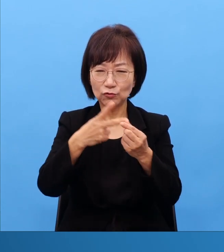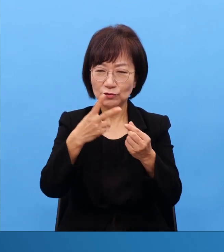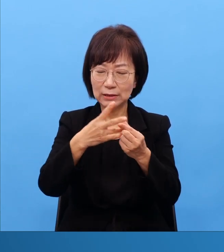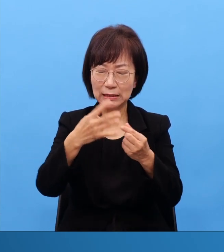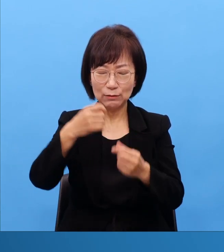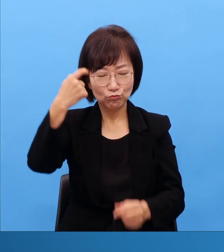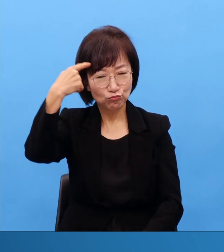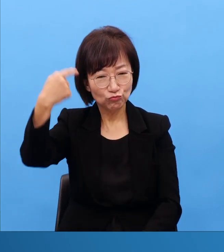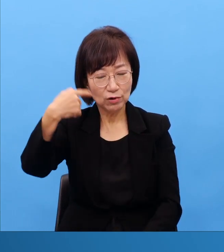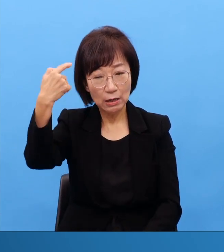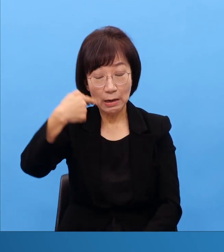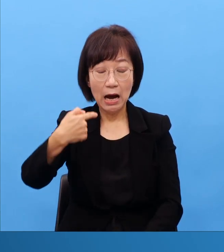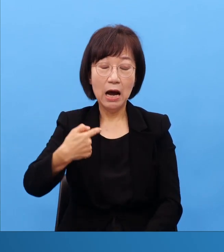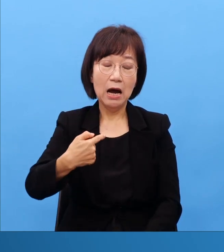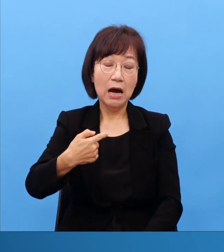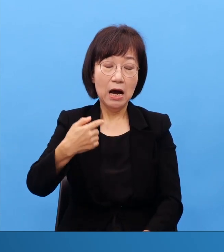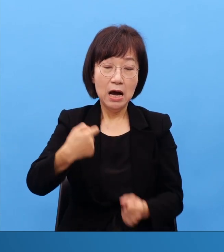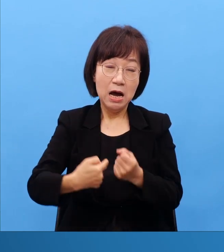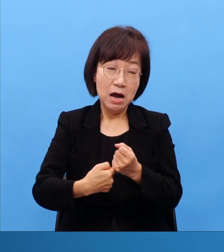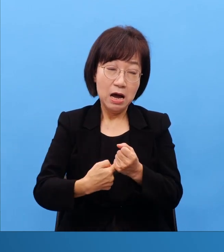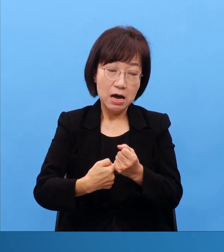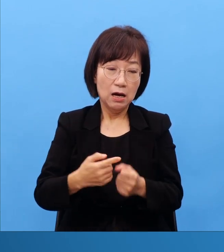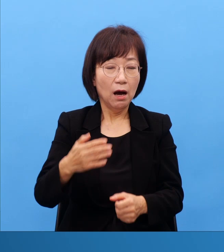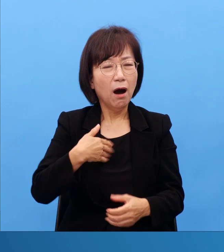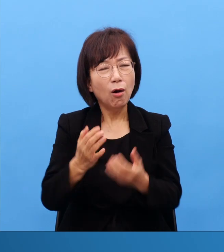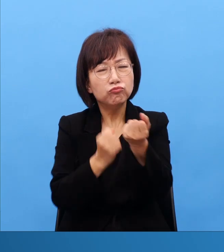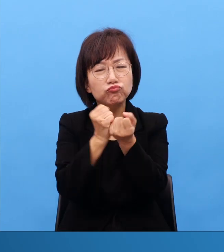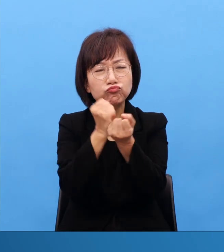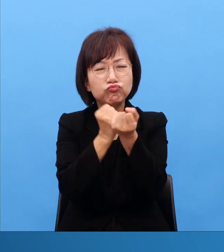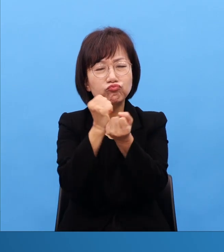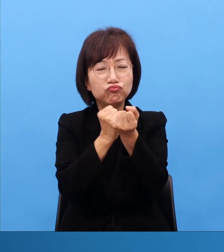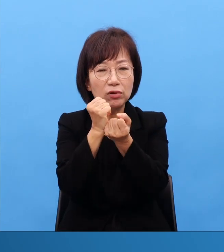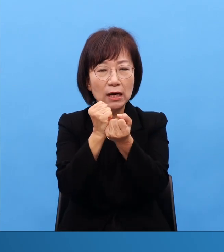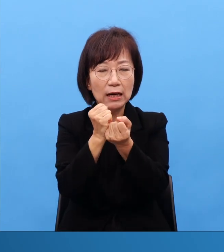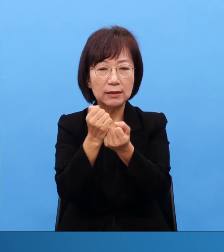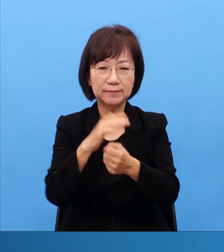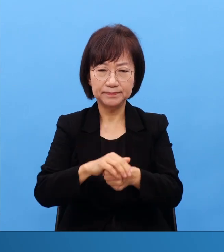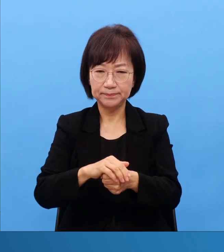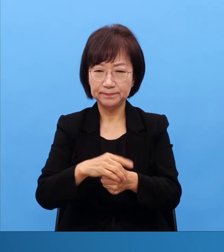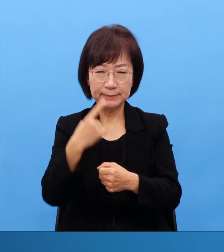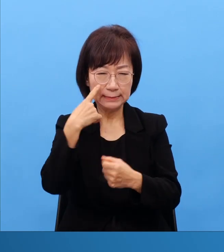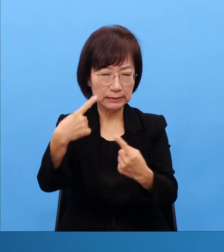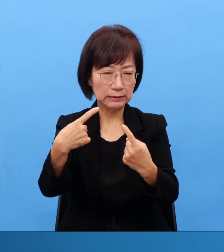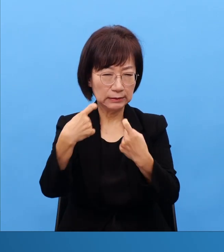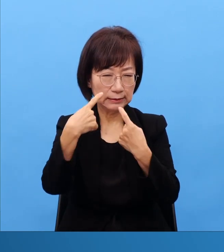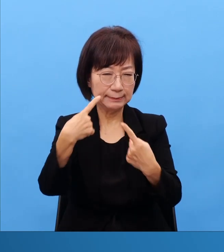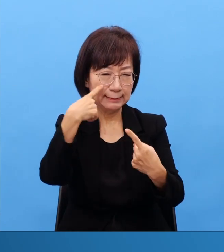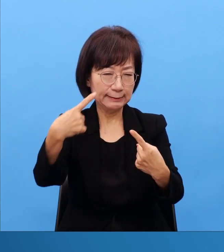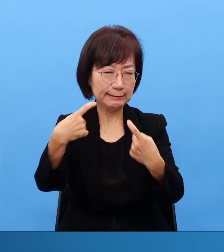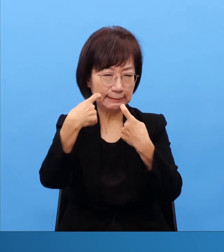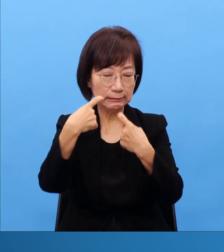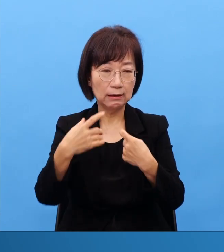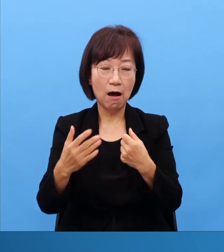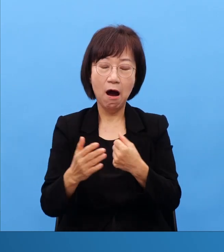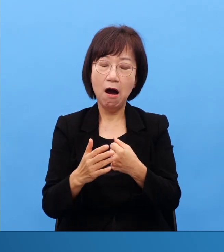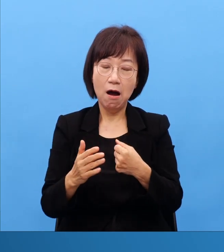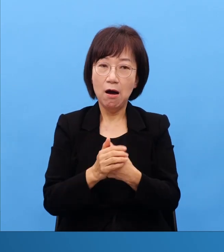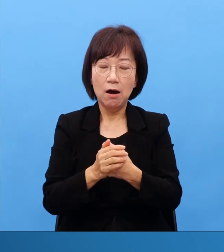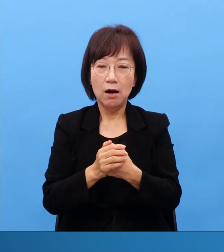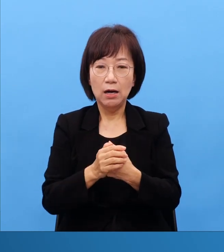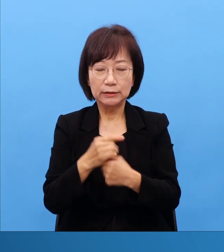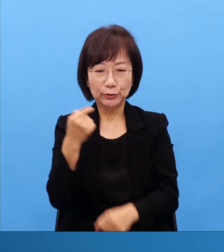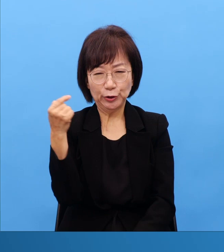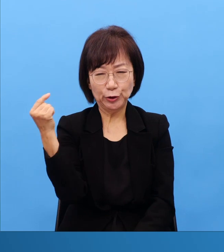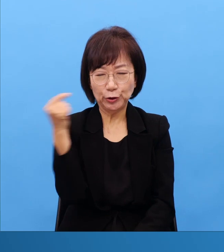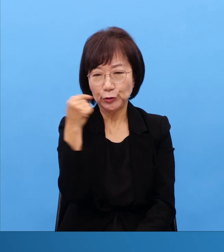굉장히 답답해서 설명해도 잘 대화가 안 되죠. And so because there was so much suspicion, they continued to question me. No matter how